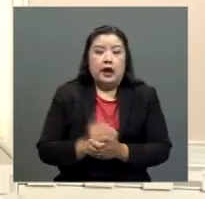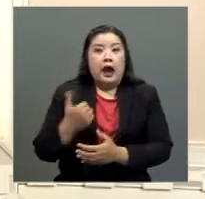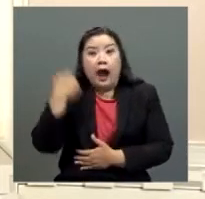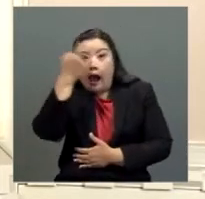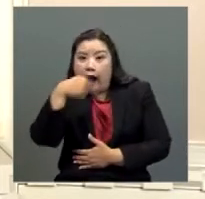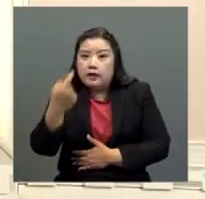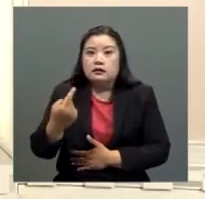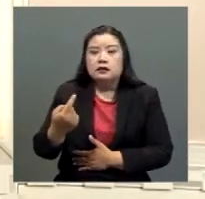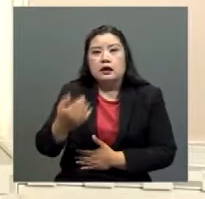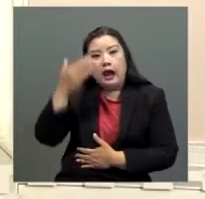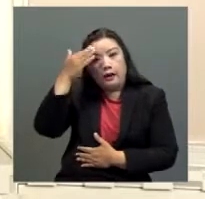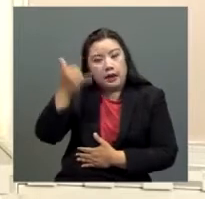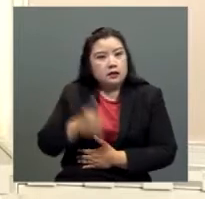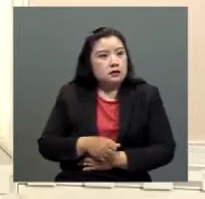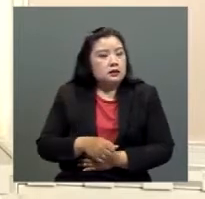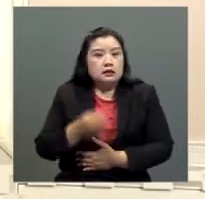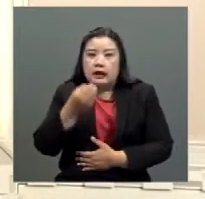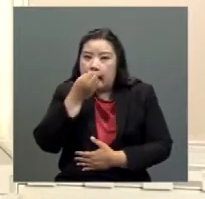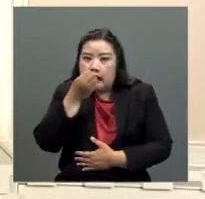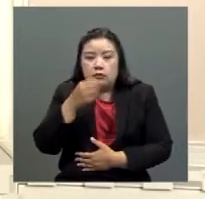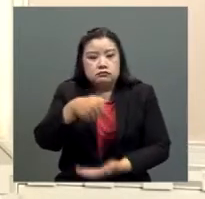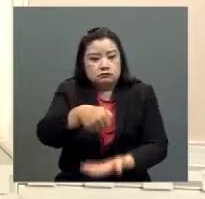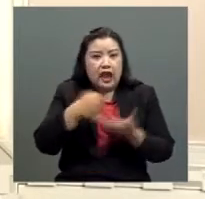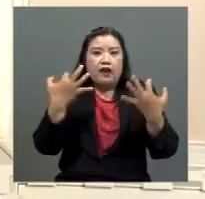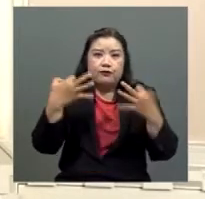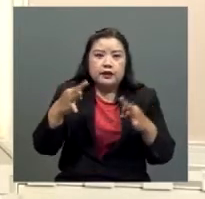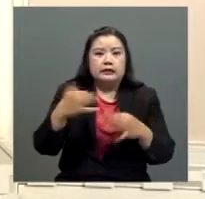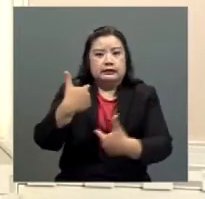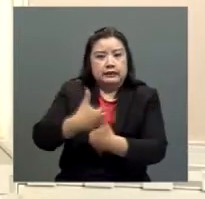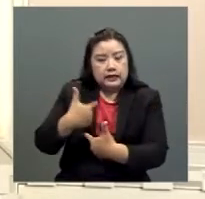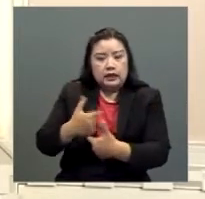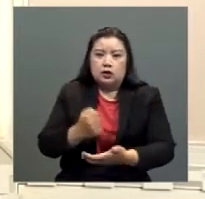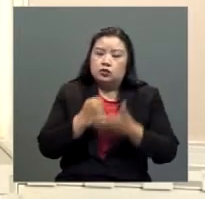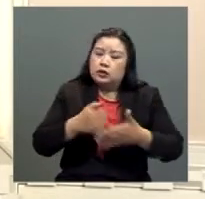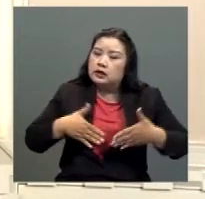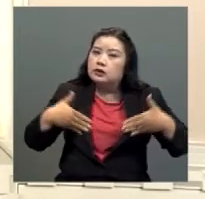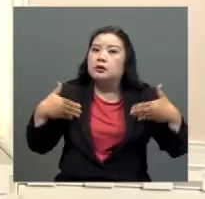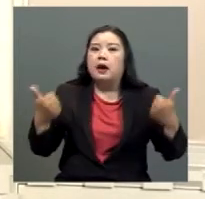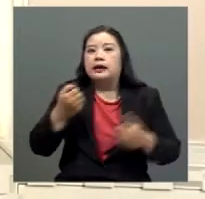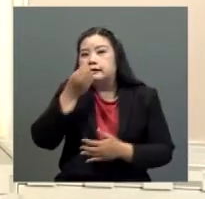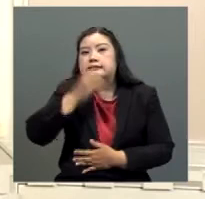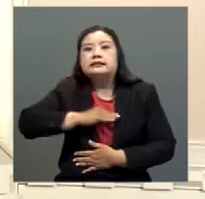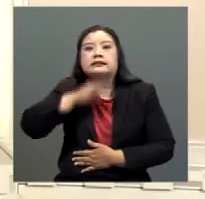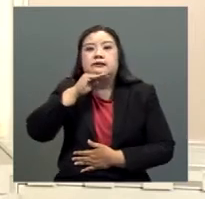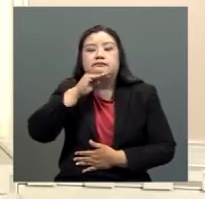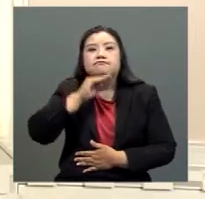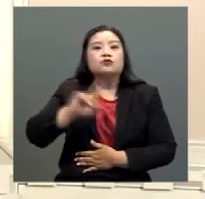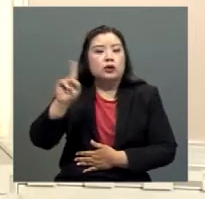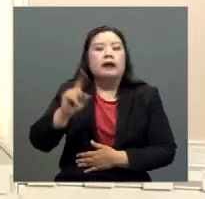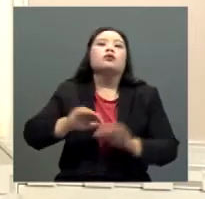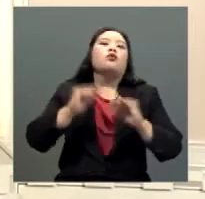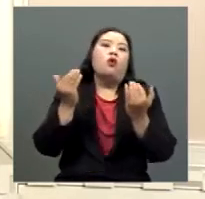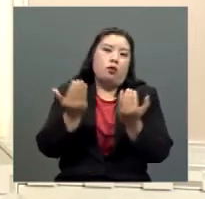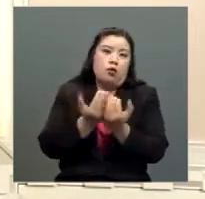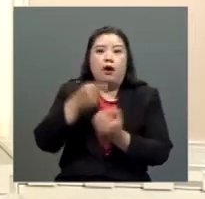น้าที่ซื้ออาหารมาแบ่งปันให้เราได้อิ่มท้องแบ่งเบาภาระให้เราอยู่รอดต่อไปได้นี่คือความหมายของการเป็นครอบครัวเดียว